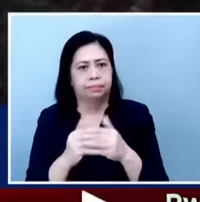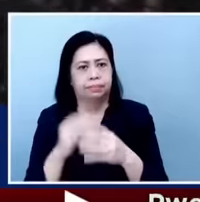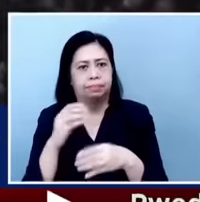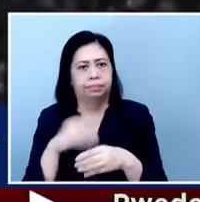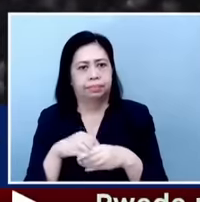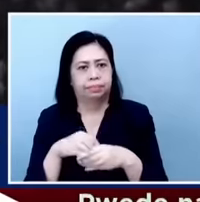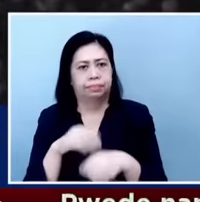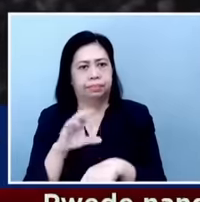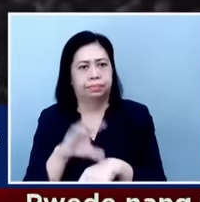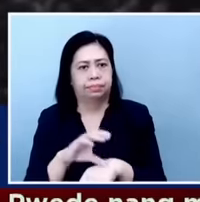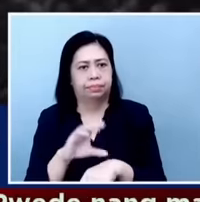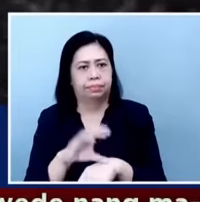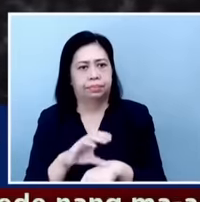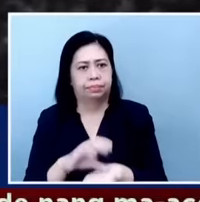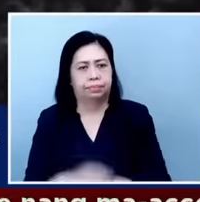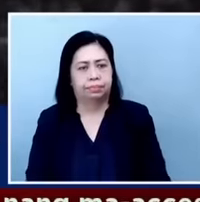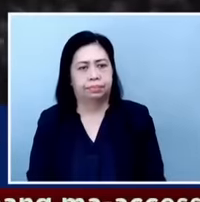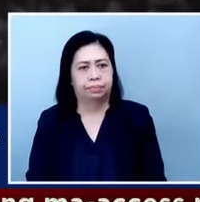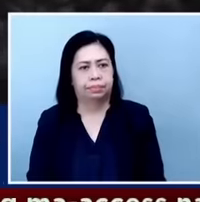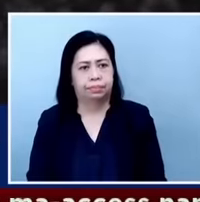simbahan.